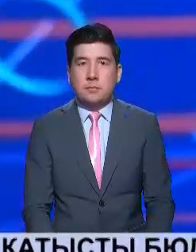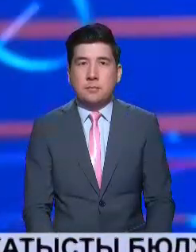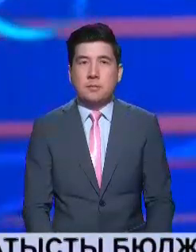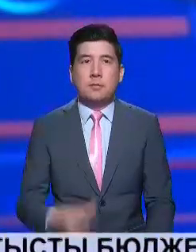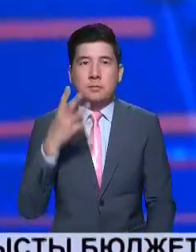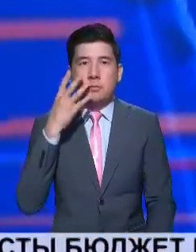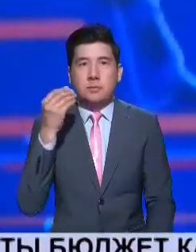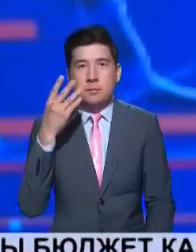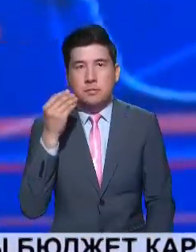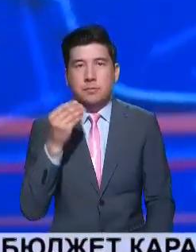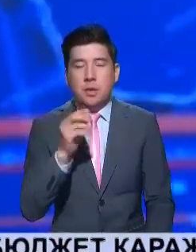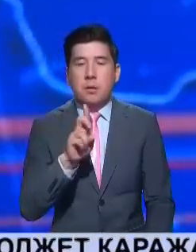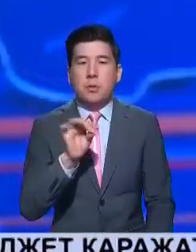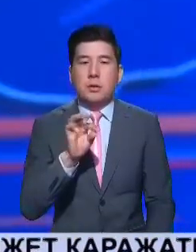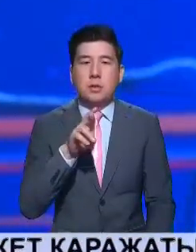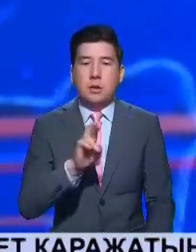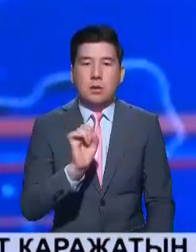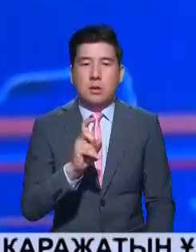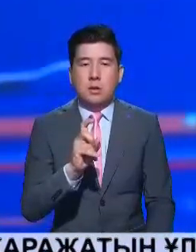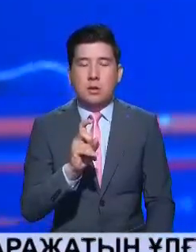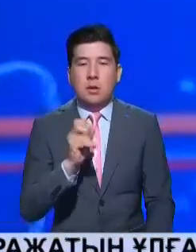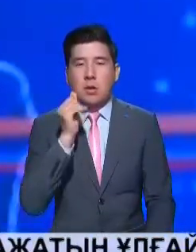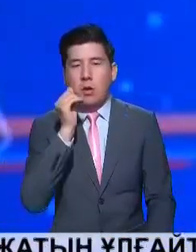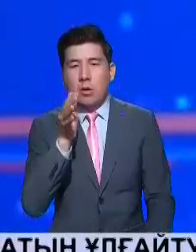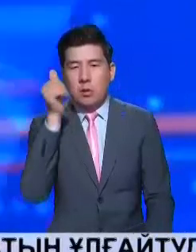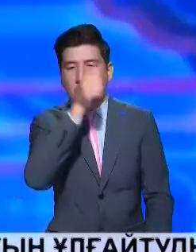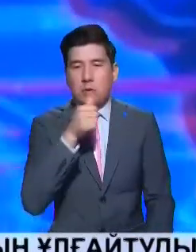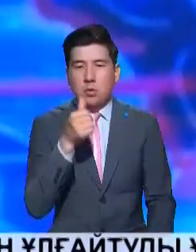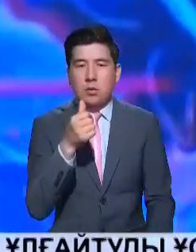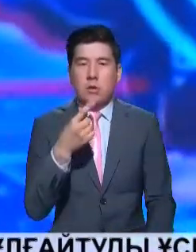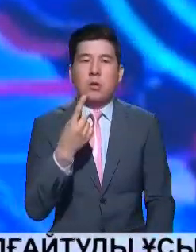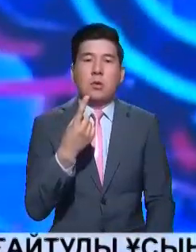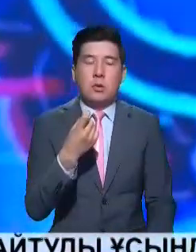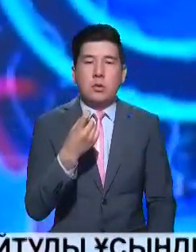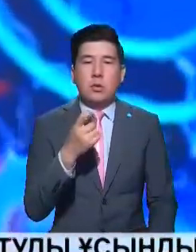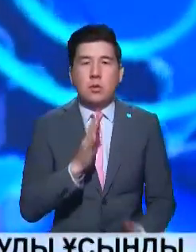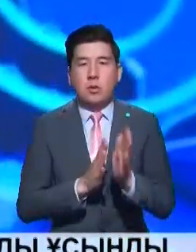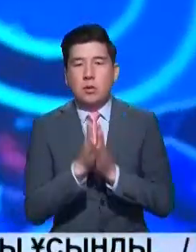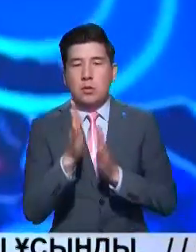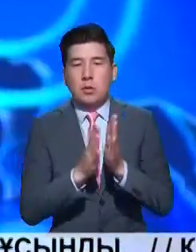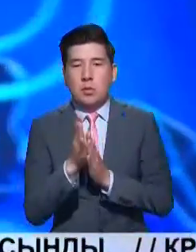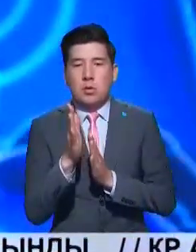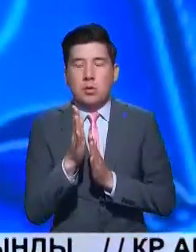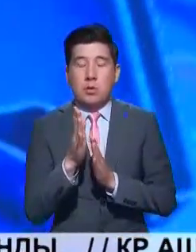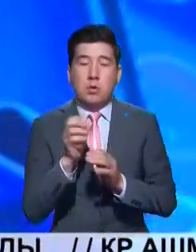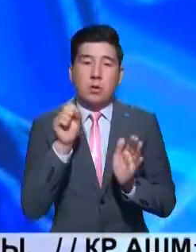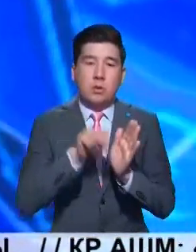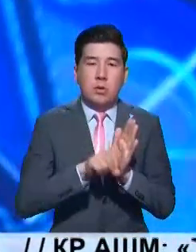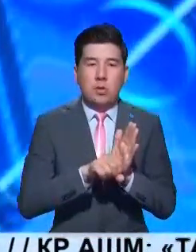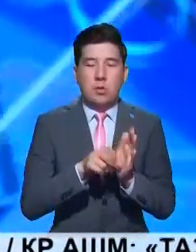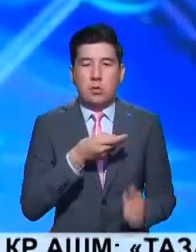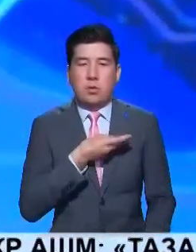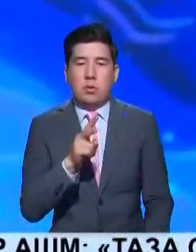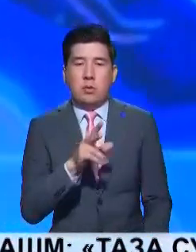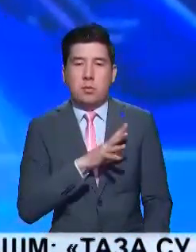Алматыдағы ботаникалық бақта жылдар бой баптап келген сирек кездесетін 100 түрлі тропикалық өсімдік биыл қыста үсіп қалды. Себебі жылжайдың күрделі